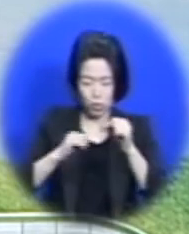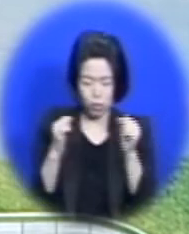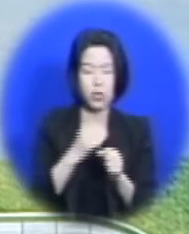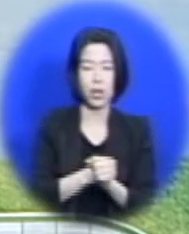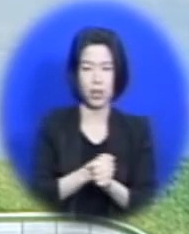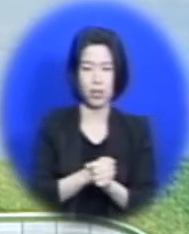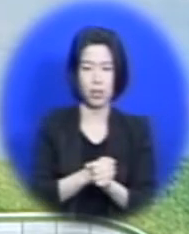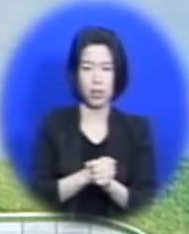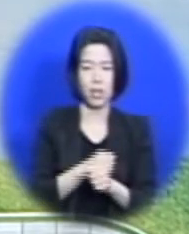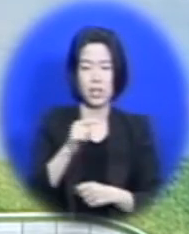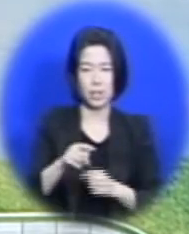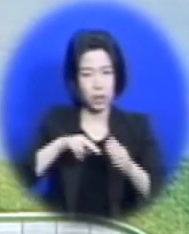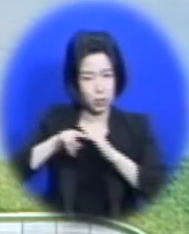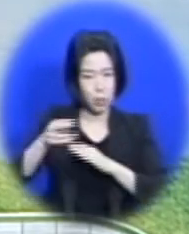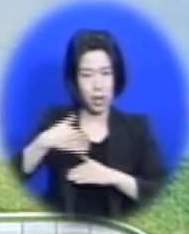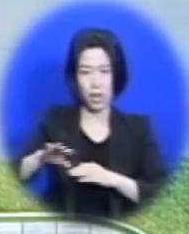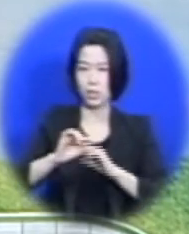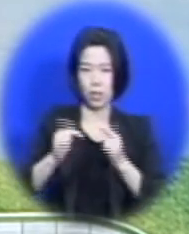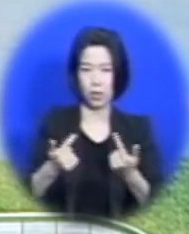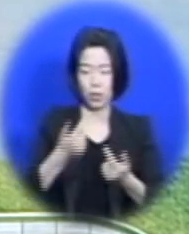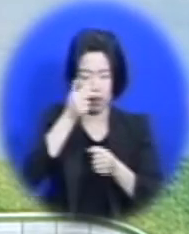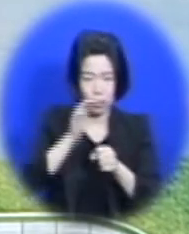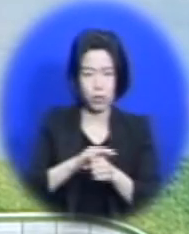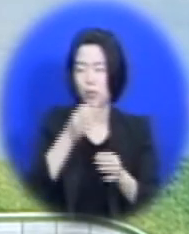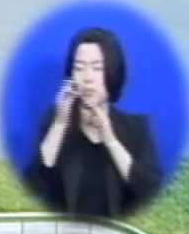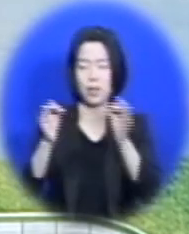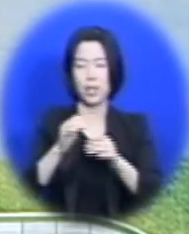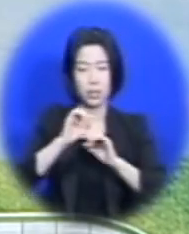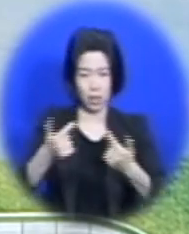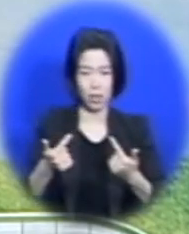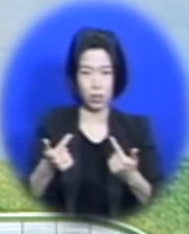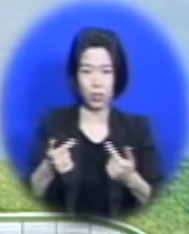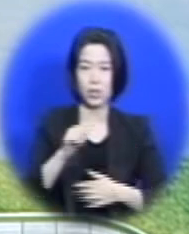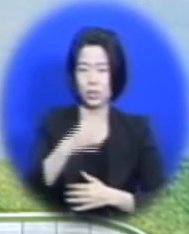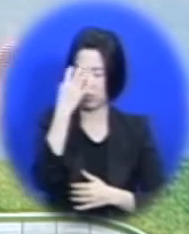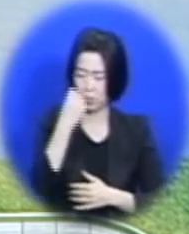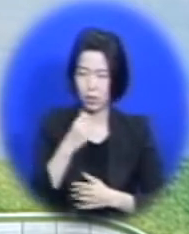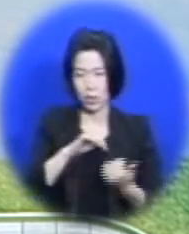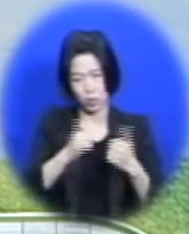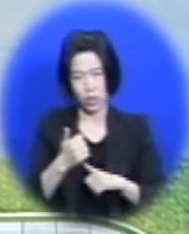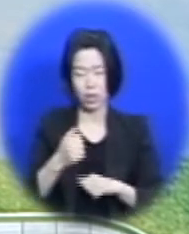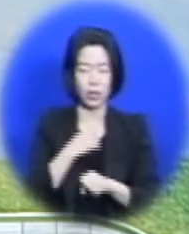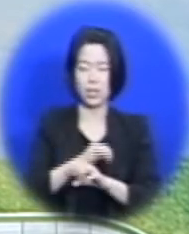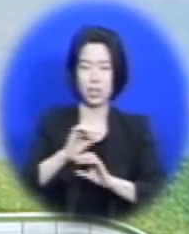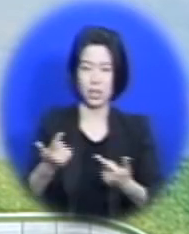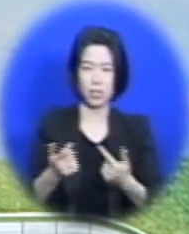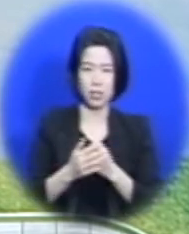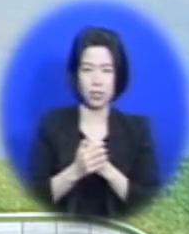순종했다는. 그는 도망가려고도 안 했고, 그는 억울하다고 소리치지도 않았고, 그는 비참하다고 죽겠다고도 하지